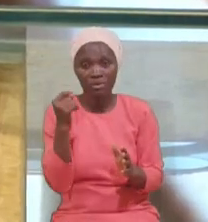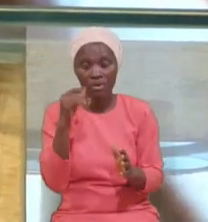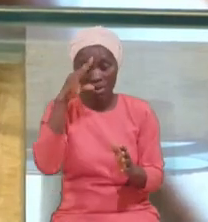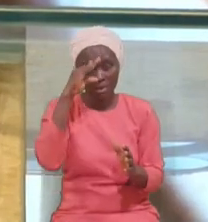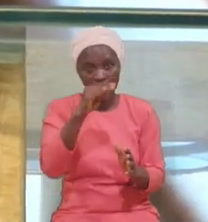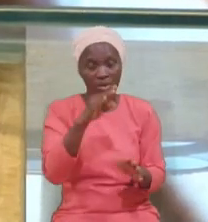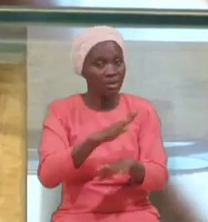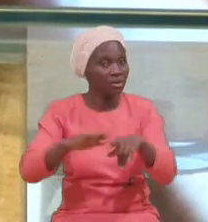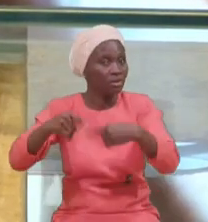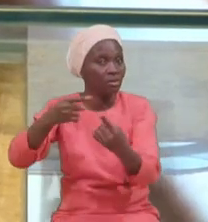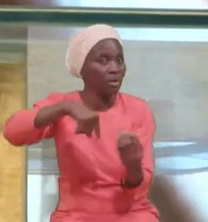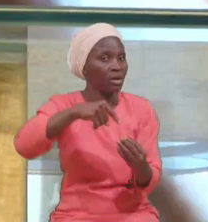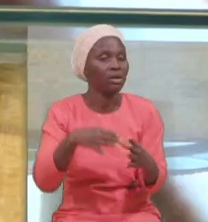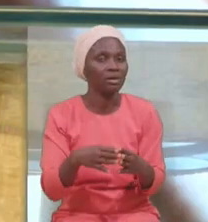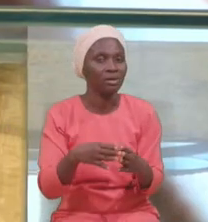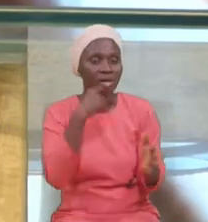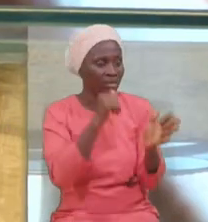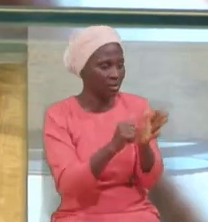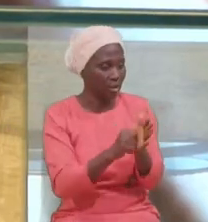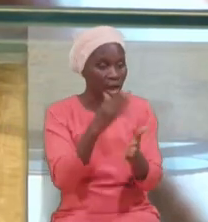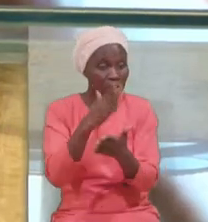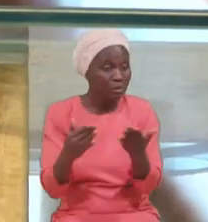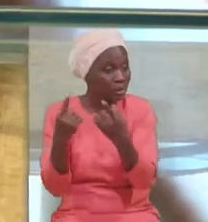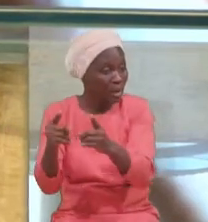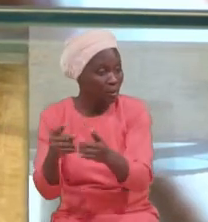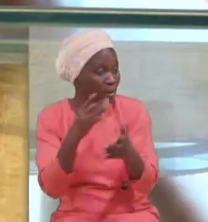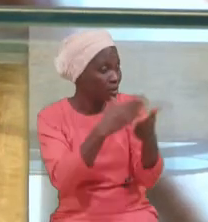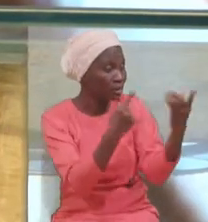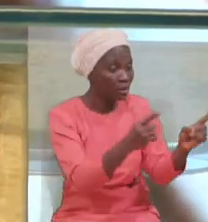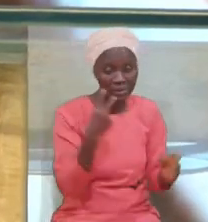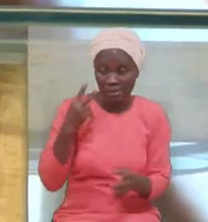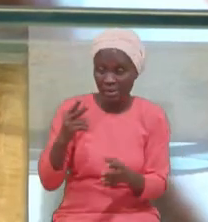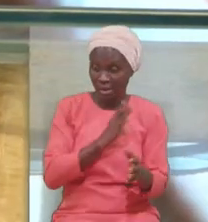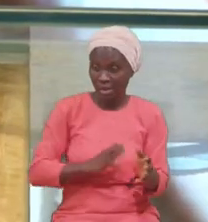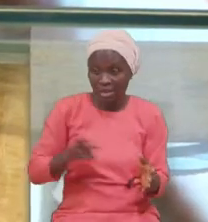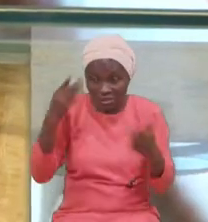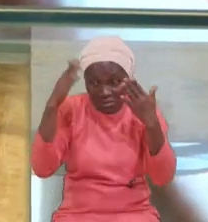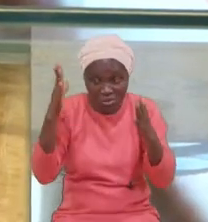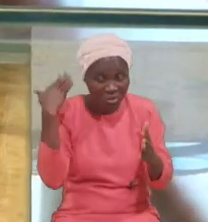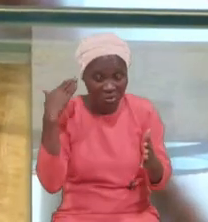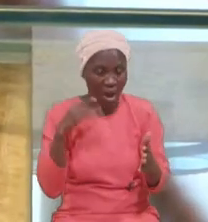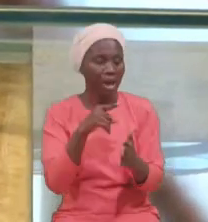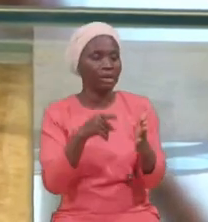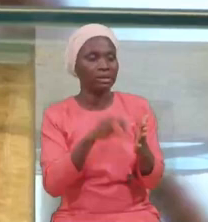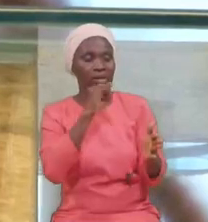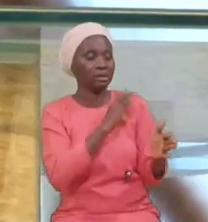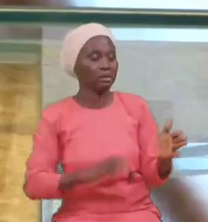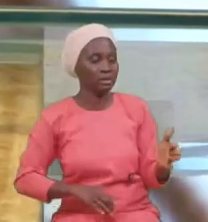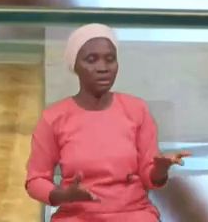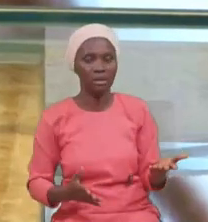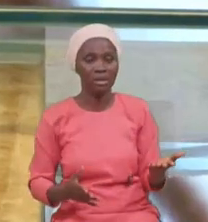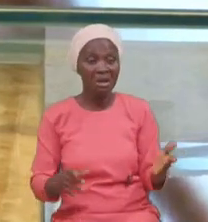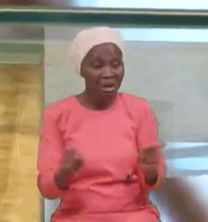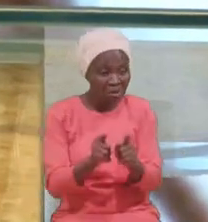Et si maintenant ils vont commencer, si maintenant ils vont passer par là, commencer à dire qu'il y a quelque chose qui est arrivé maintenant. Voici le Christ